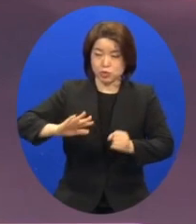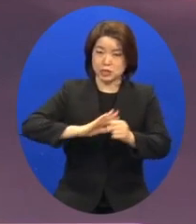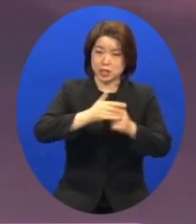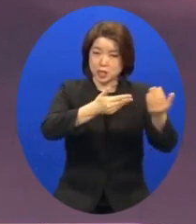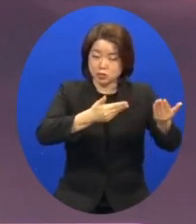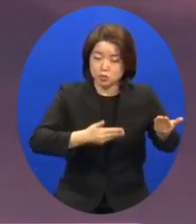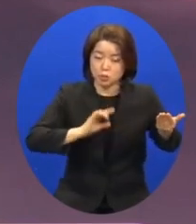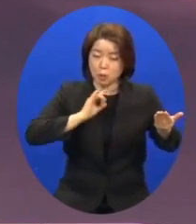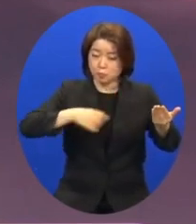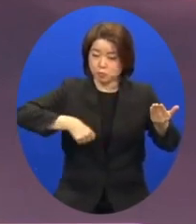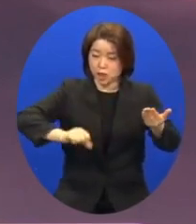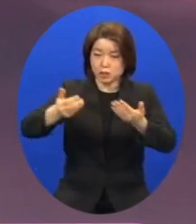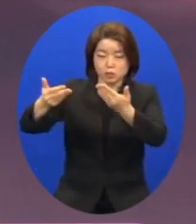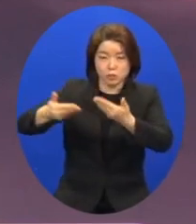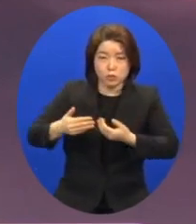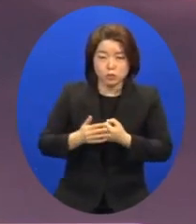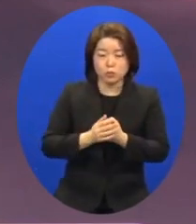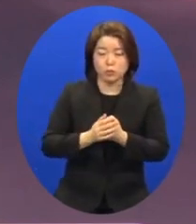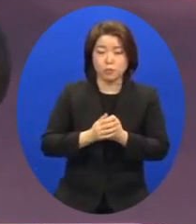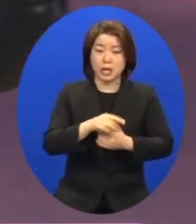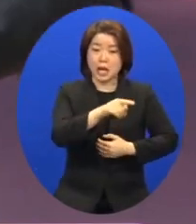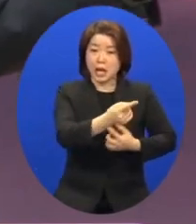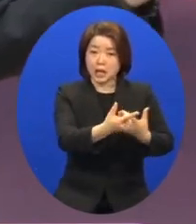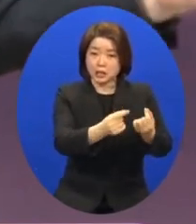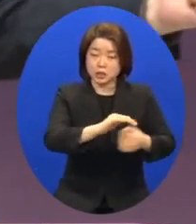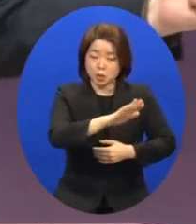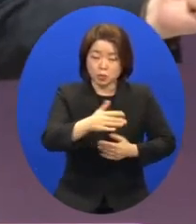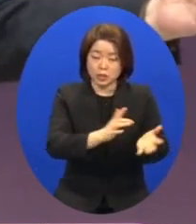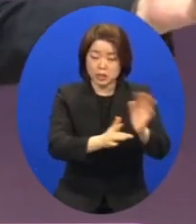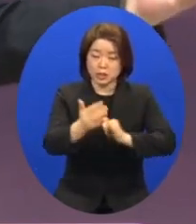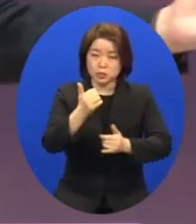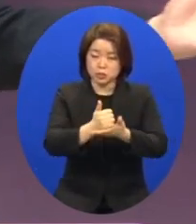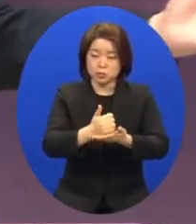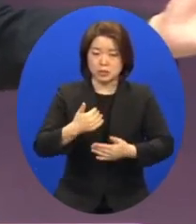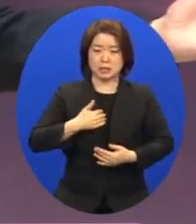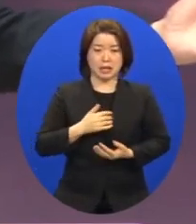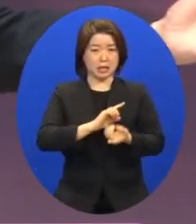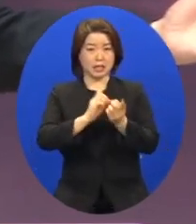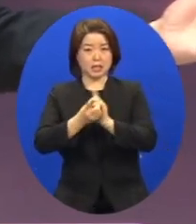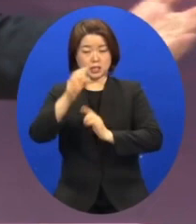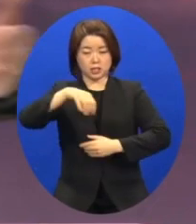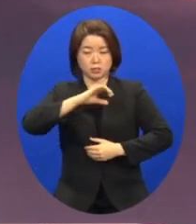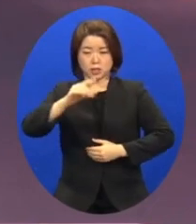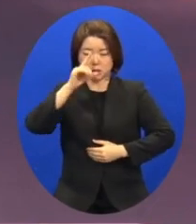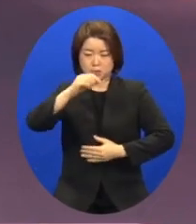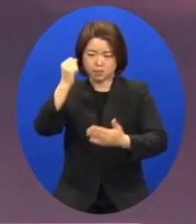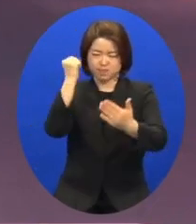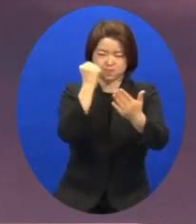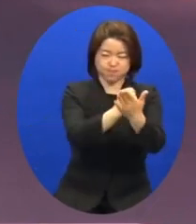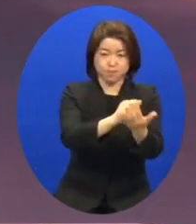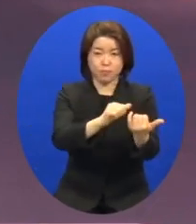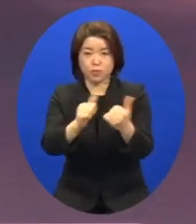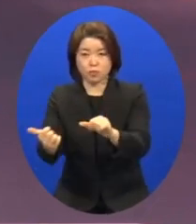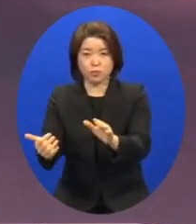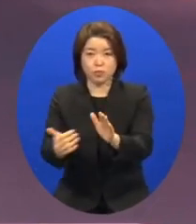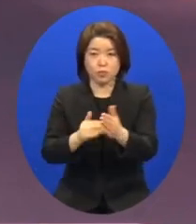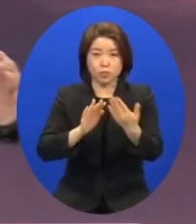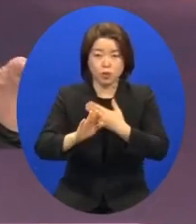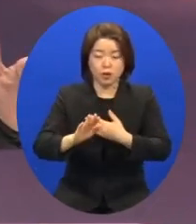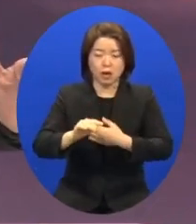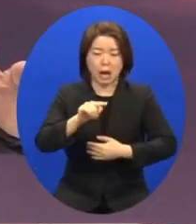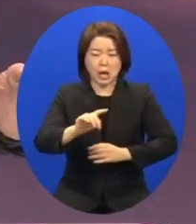주시고 예수님은 그런 우리를 대신해서 십자가에 못박혀 죽으시고 그래서 우리의 모든 죄가 다